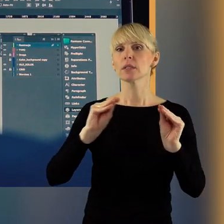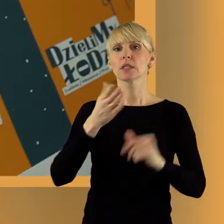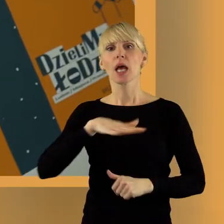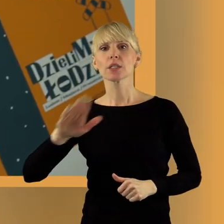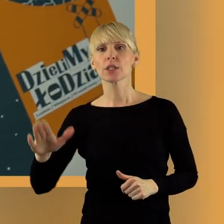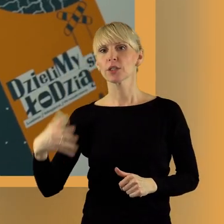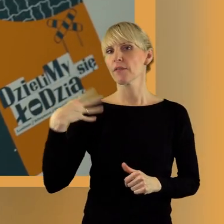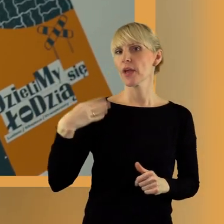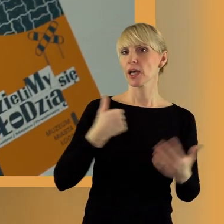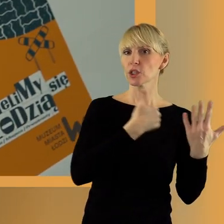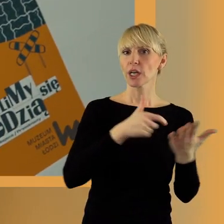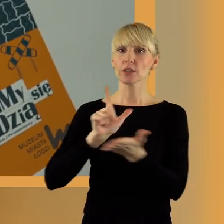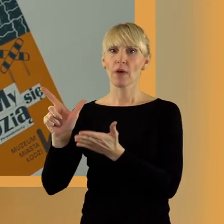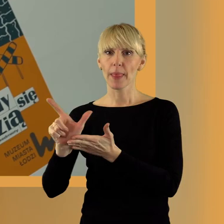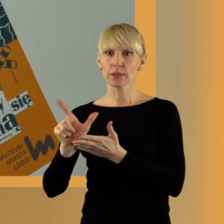lat.